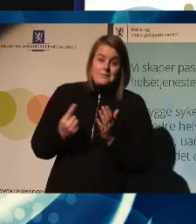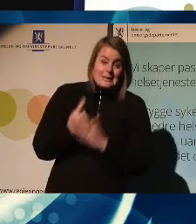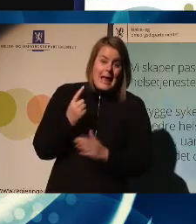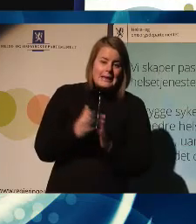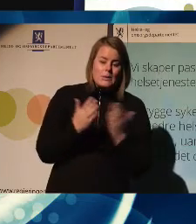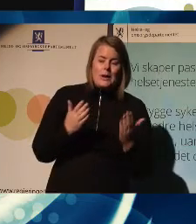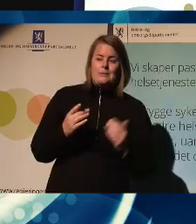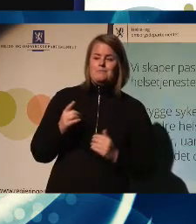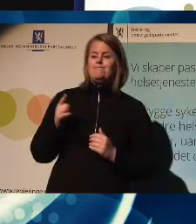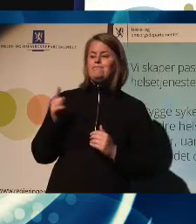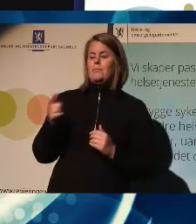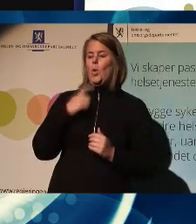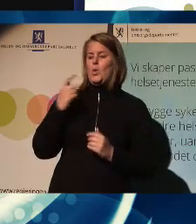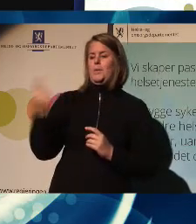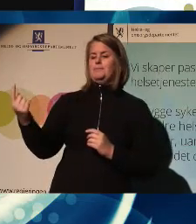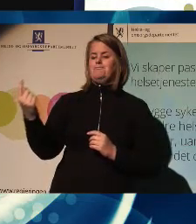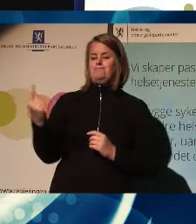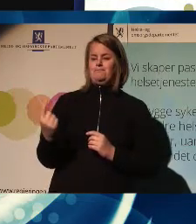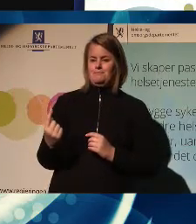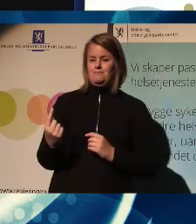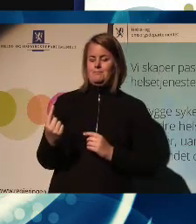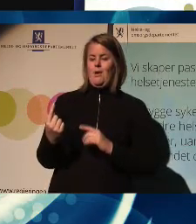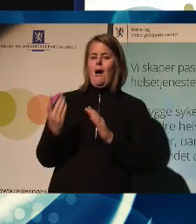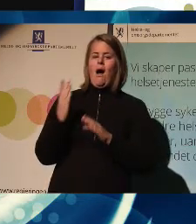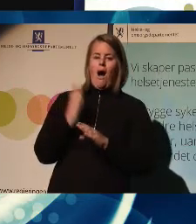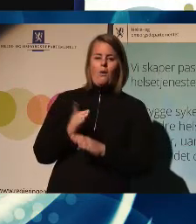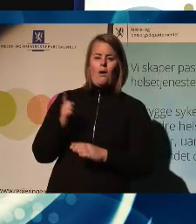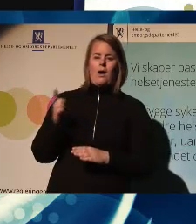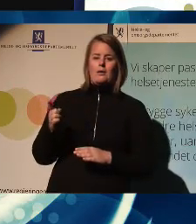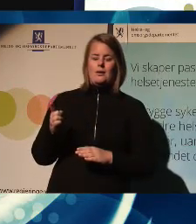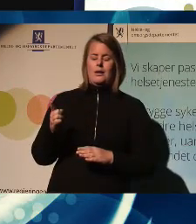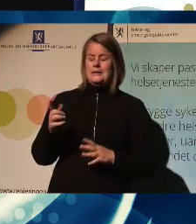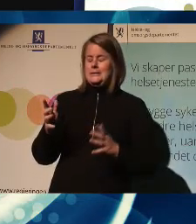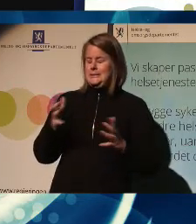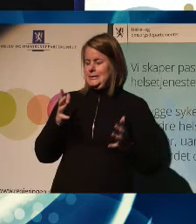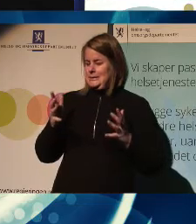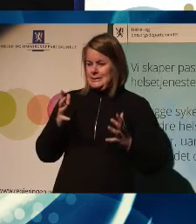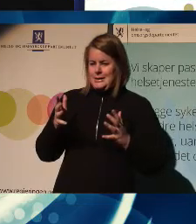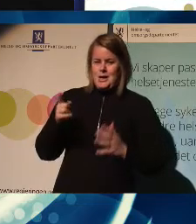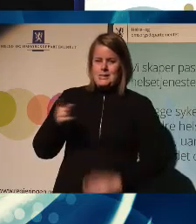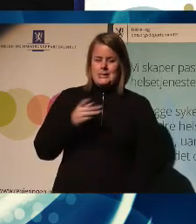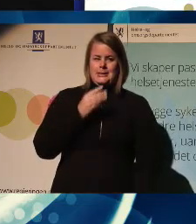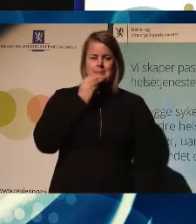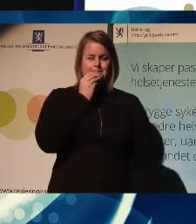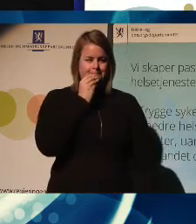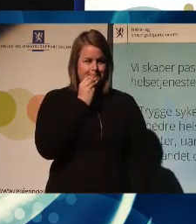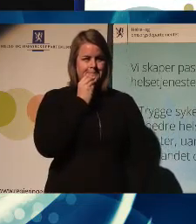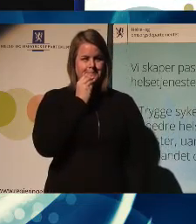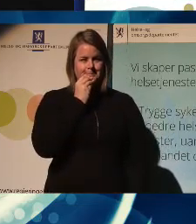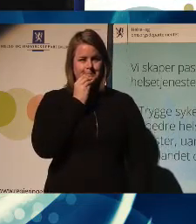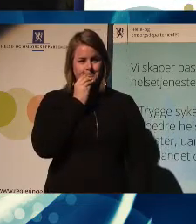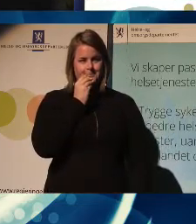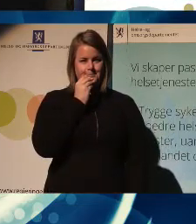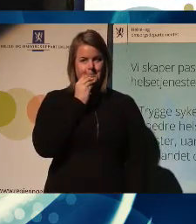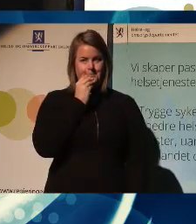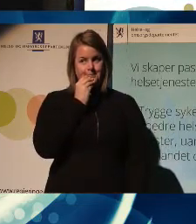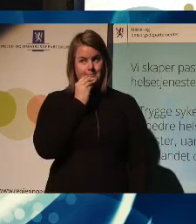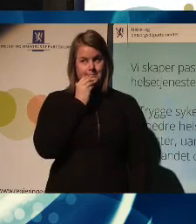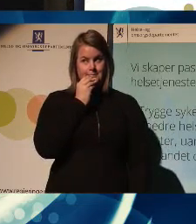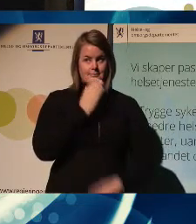inn en ungdom til meg. Og når han kom, så sleit jeg med å få han til å snakke. Vi satt en halvtimes